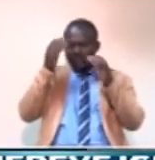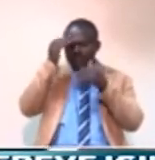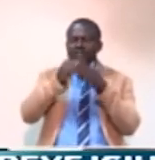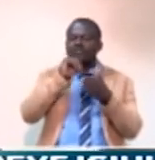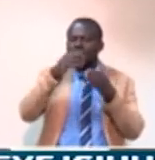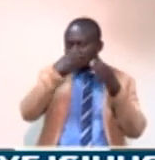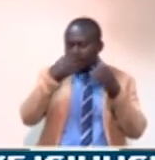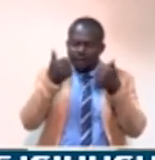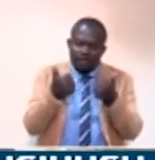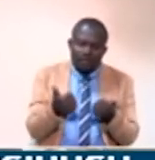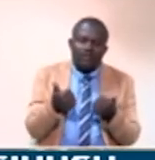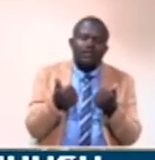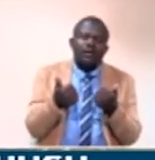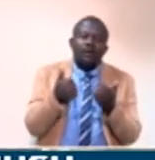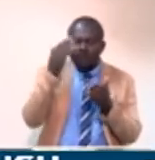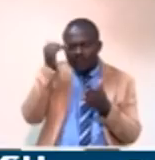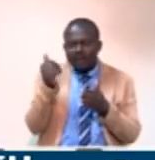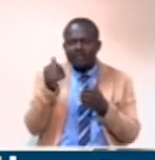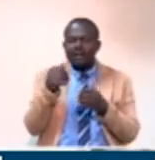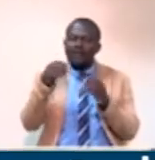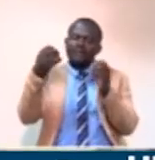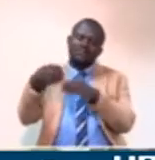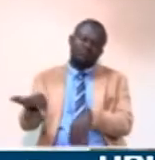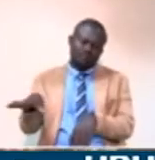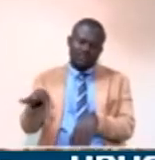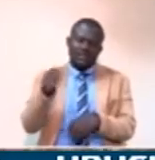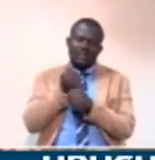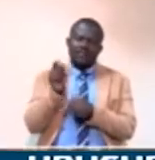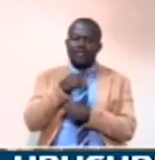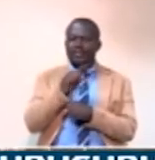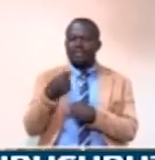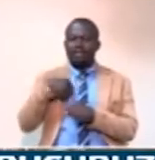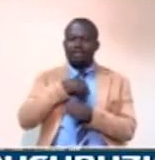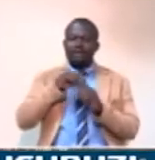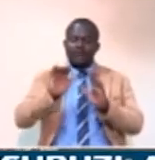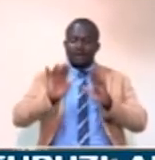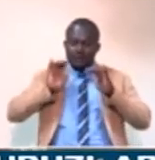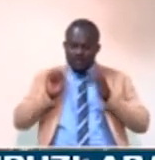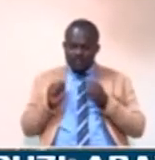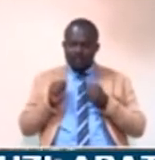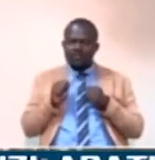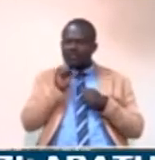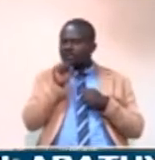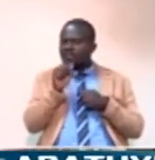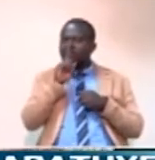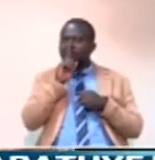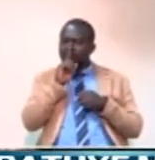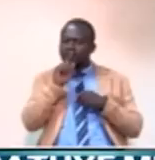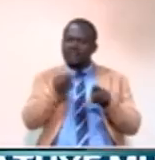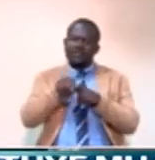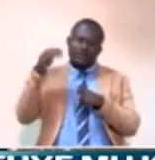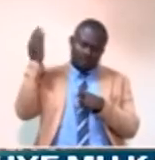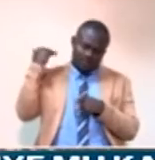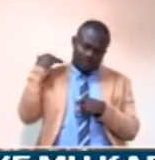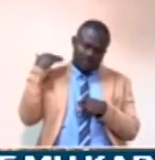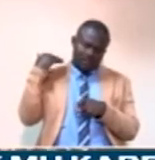kutakambaye bite? Kari kancitse, nakosheje. Kwirinda ntago twiceceka nk'uko byari bisanzwe